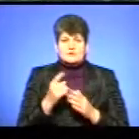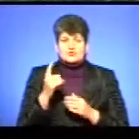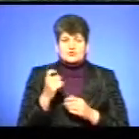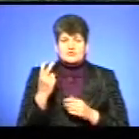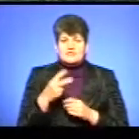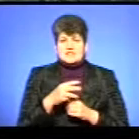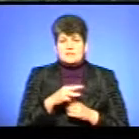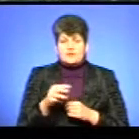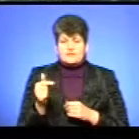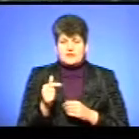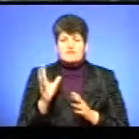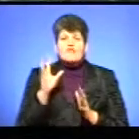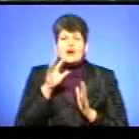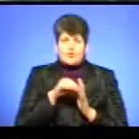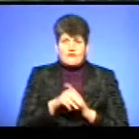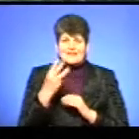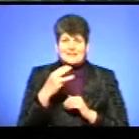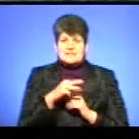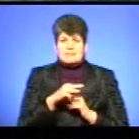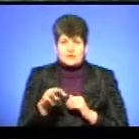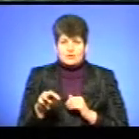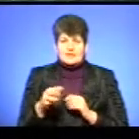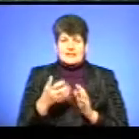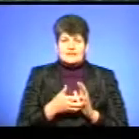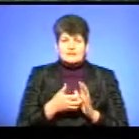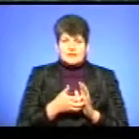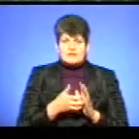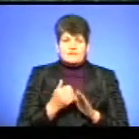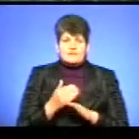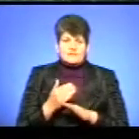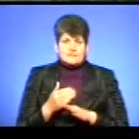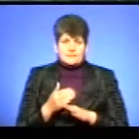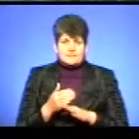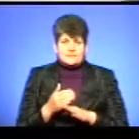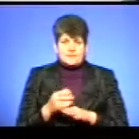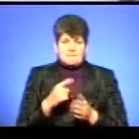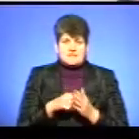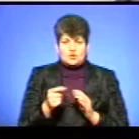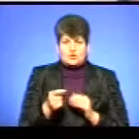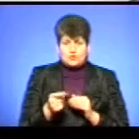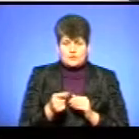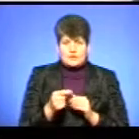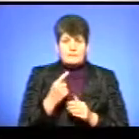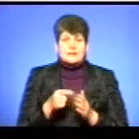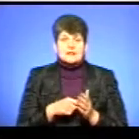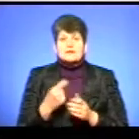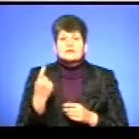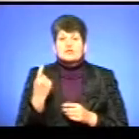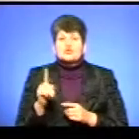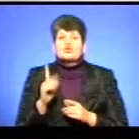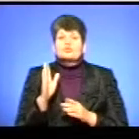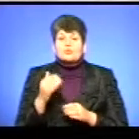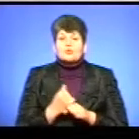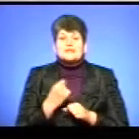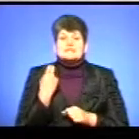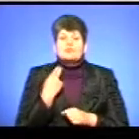мільйонів гривень. Зрахуванням оцих 30 мільйонів, які не достатні для міста Тернації. Питання одне, що ми будемо робити